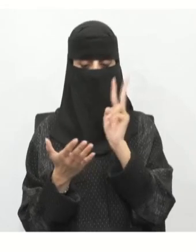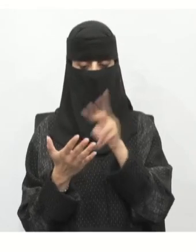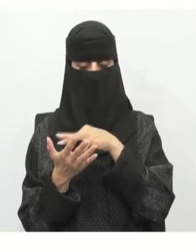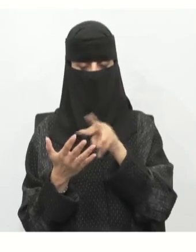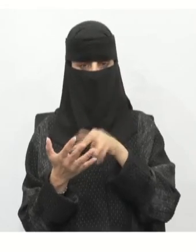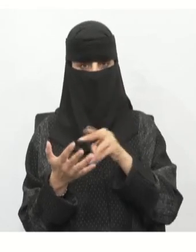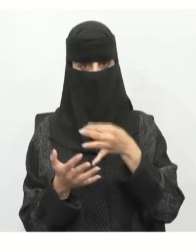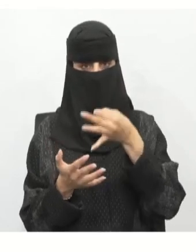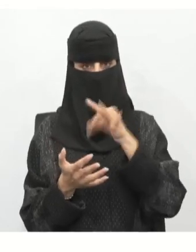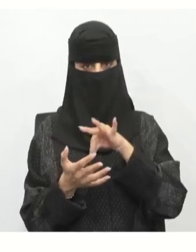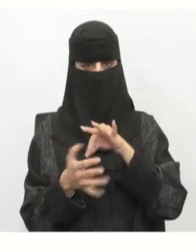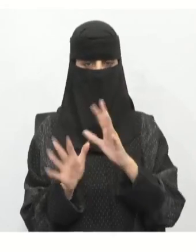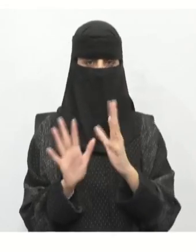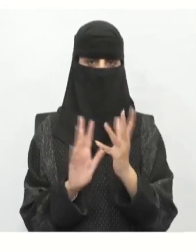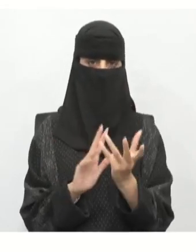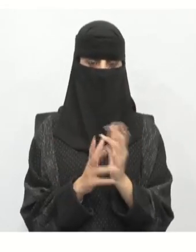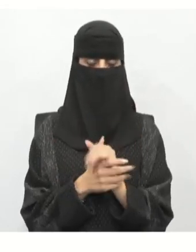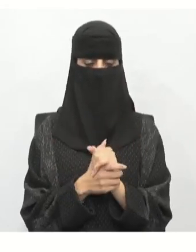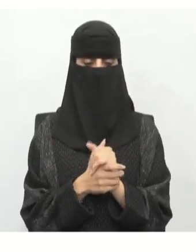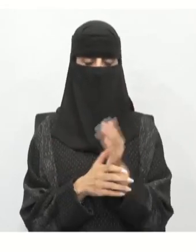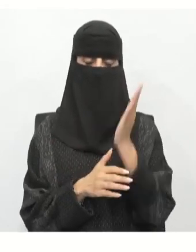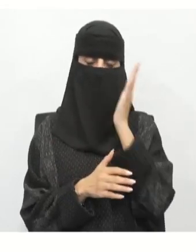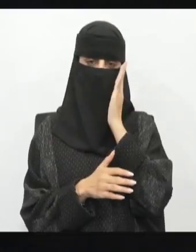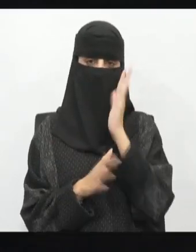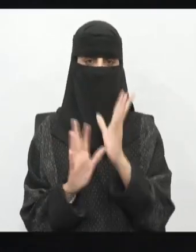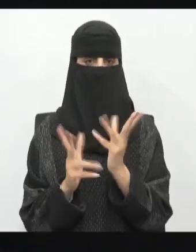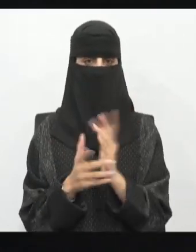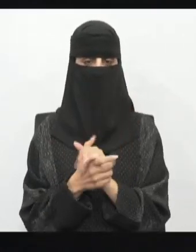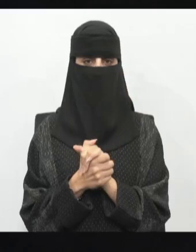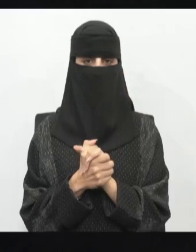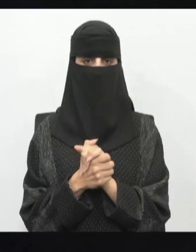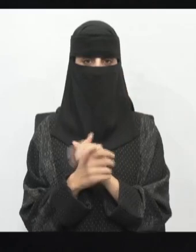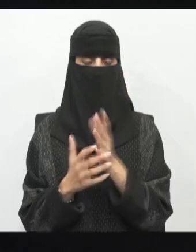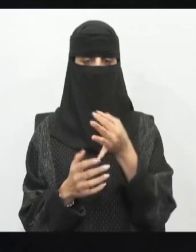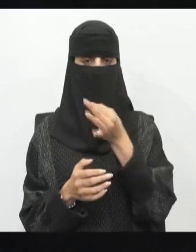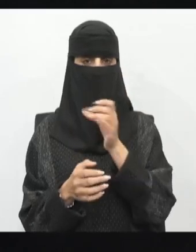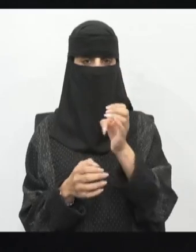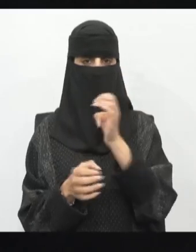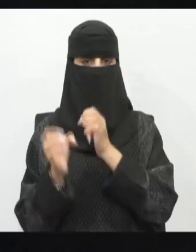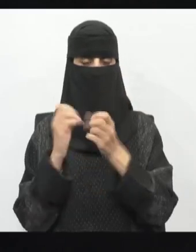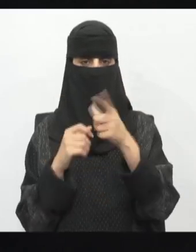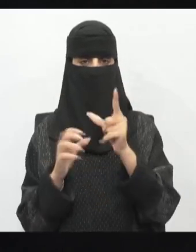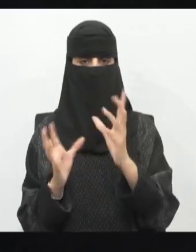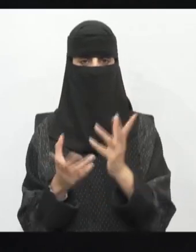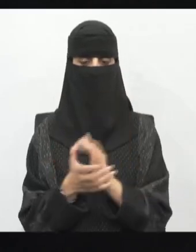المفيده ثالثا النوم ما هي الاجابه الصحيحه برايكم